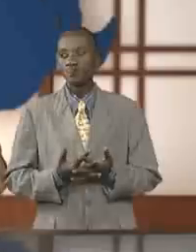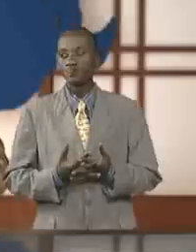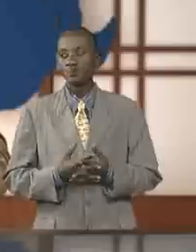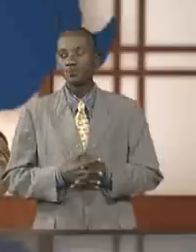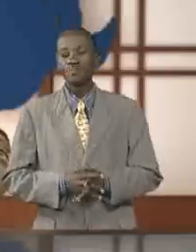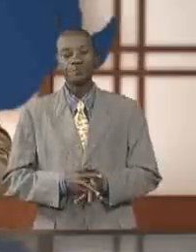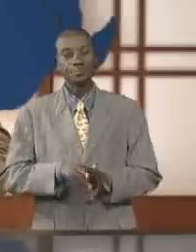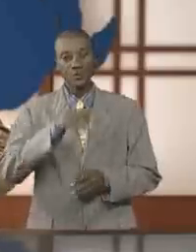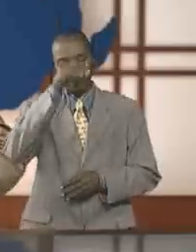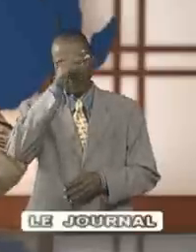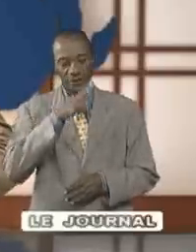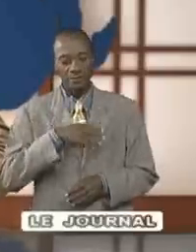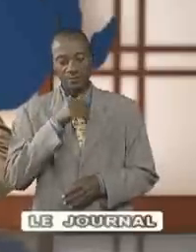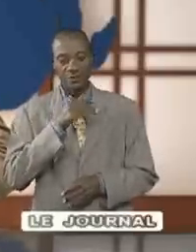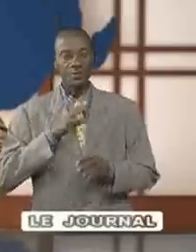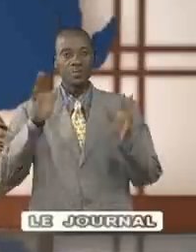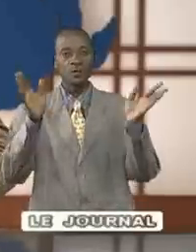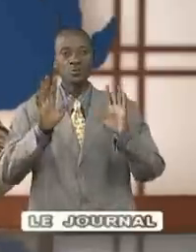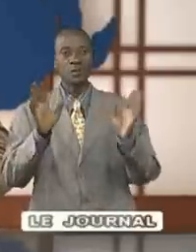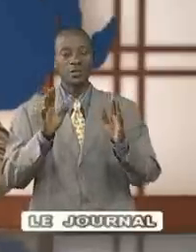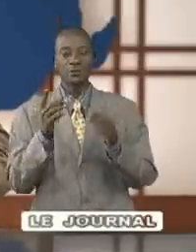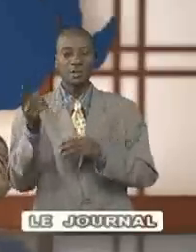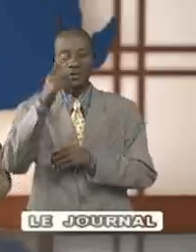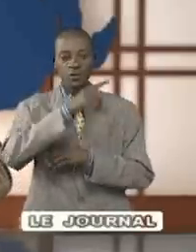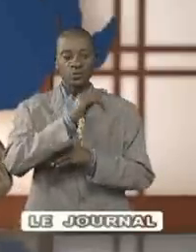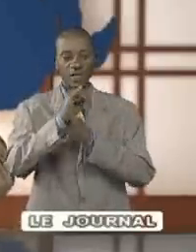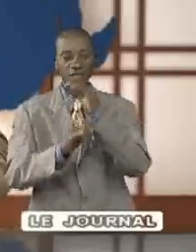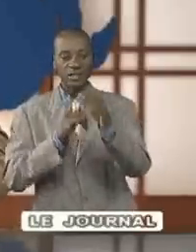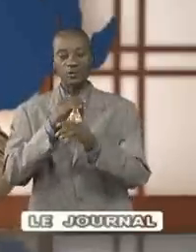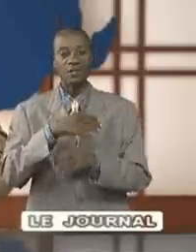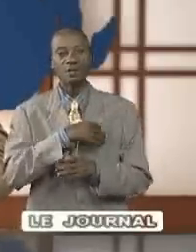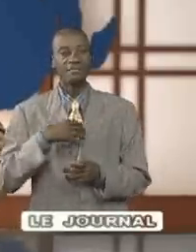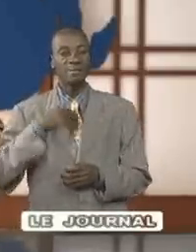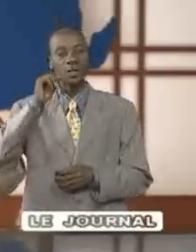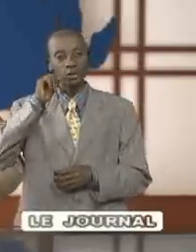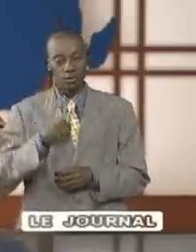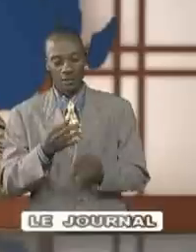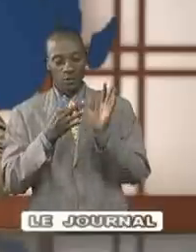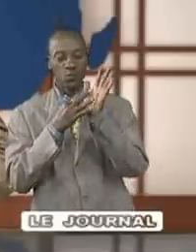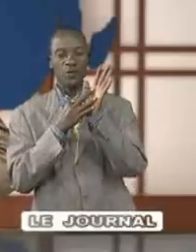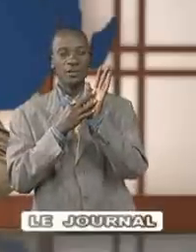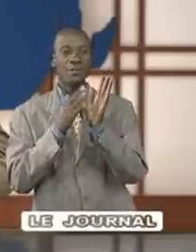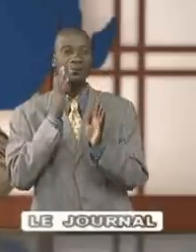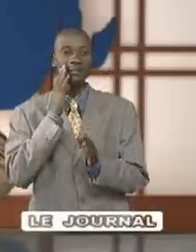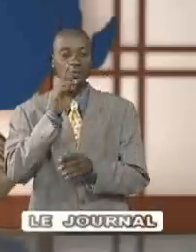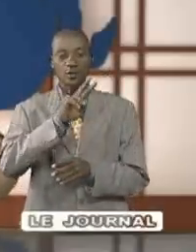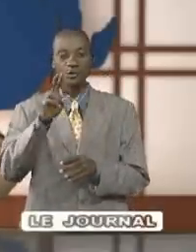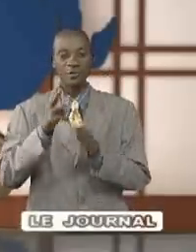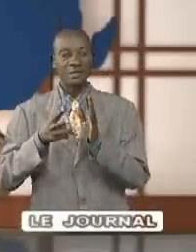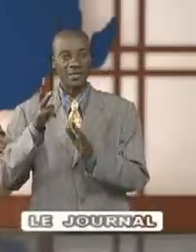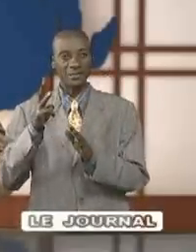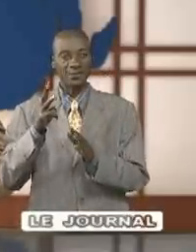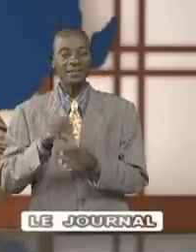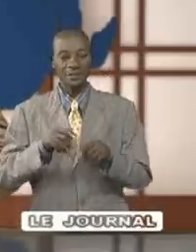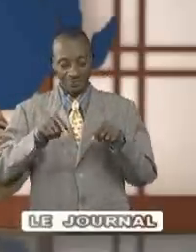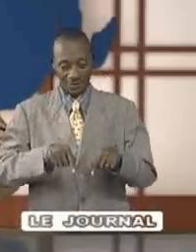Mesdames, Messieurs, bonsoir. La journée internationale de la femme, c'est demain, 8 mars 2013. Dans ce journal, le message de la